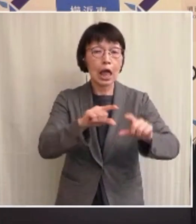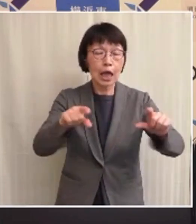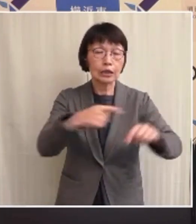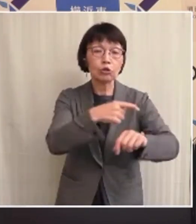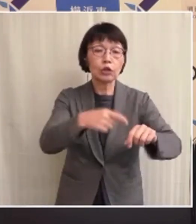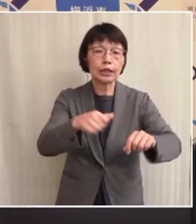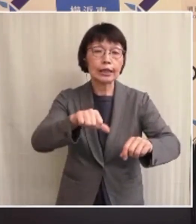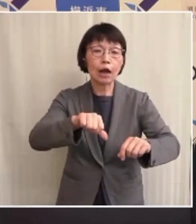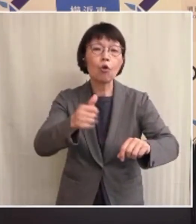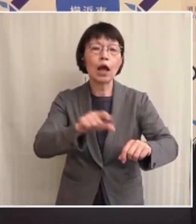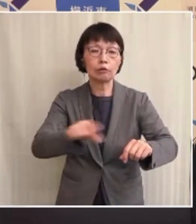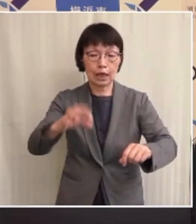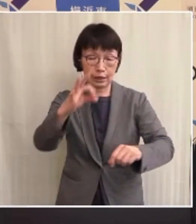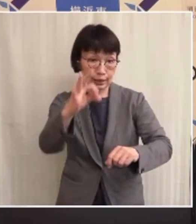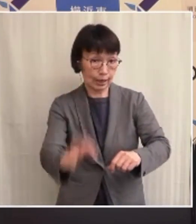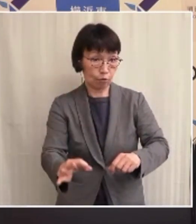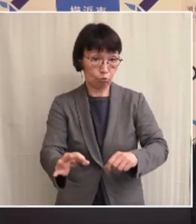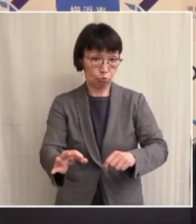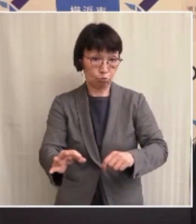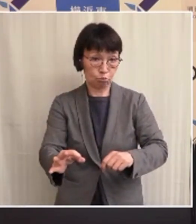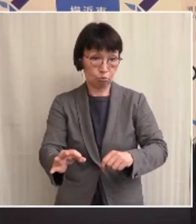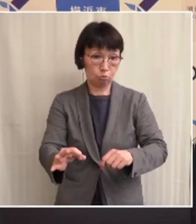。これはずっと